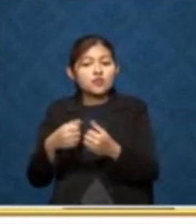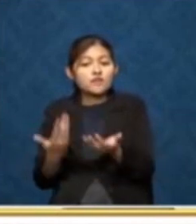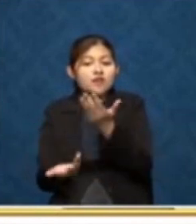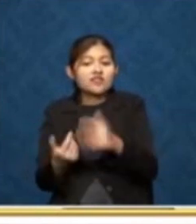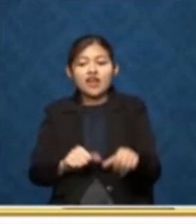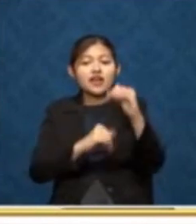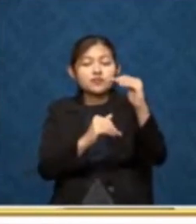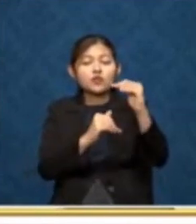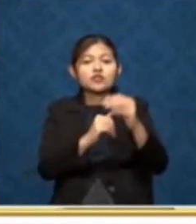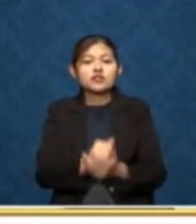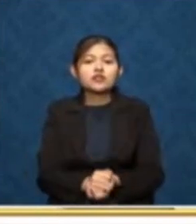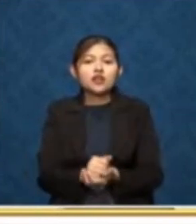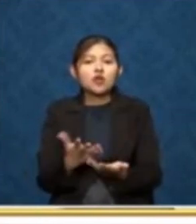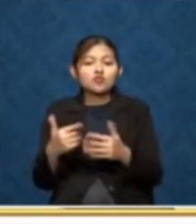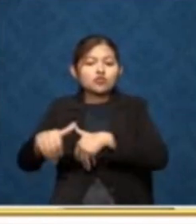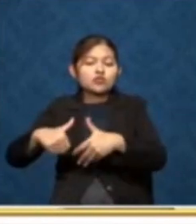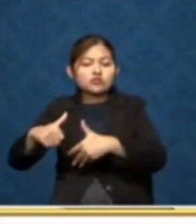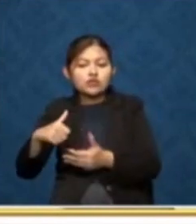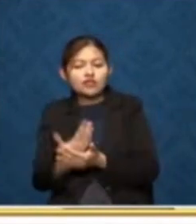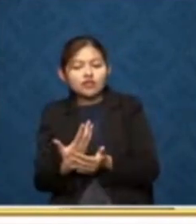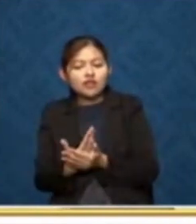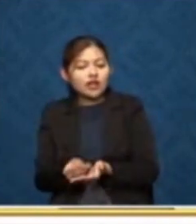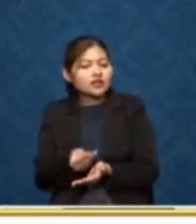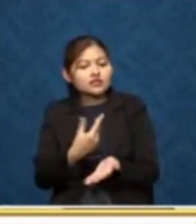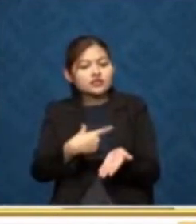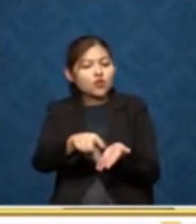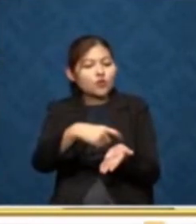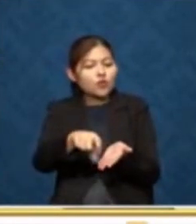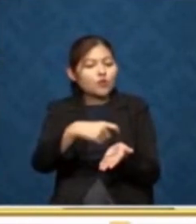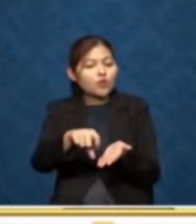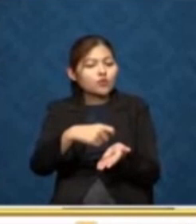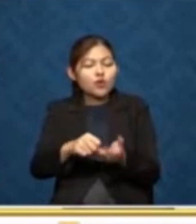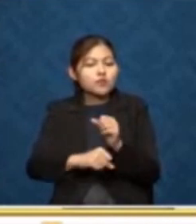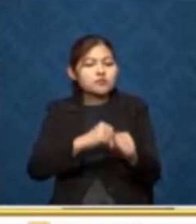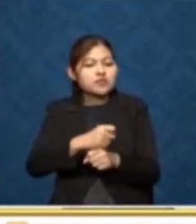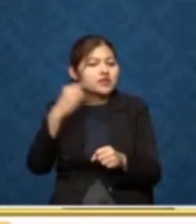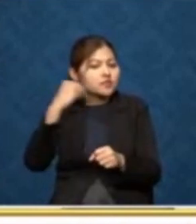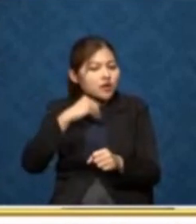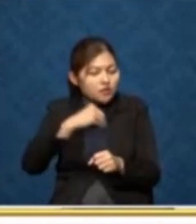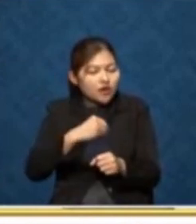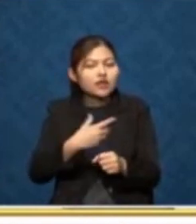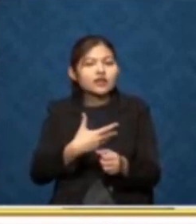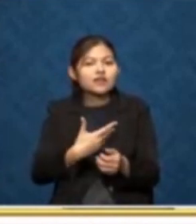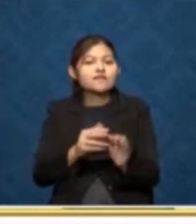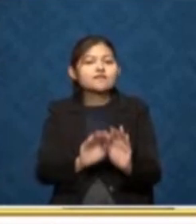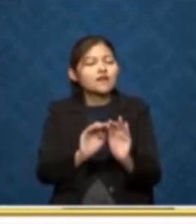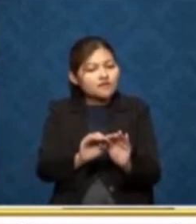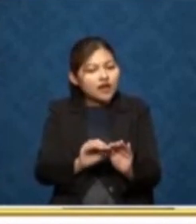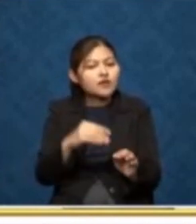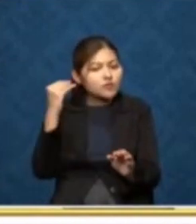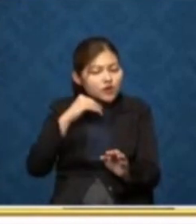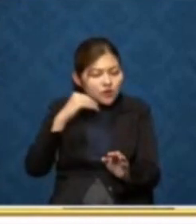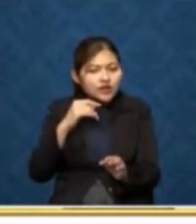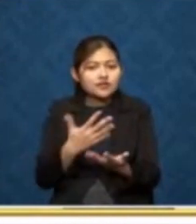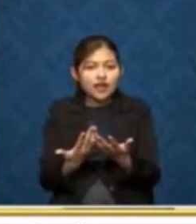ำๆที่เก็บเงินส่งให้กับสมาคมทุกๆปีทุกๆปีไม่สามารถที่จะไปแจ้งความดำเนินคดี